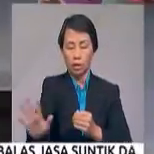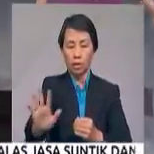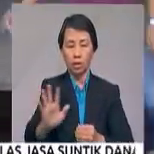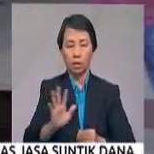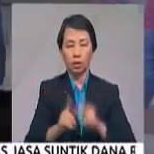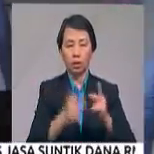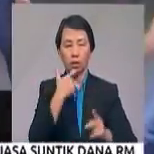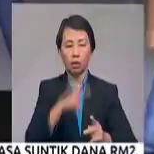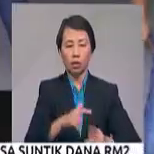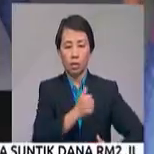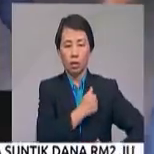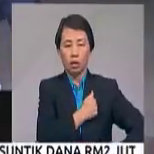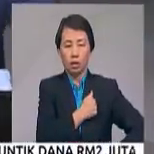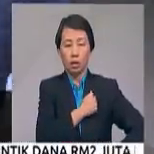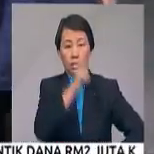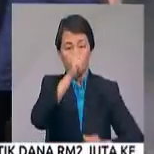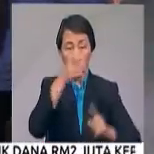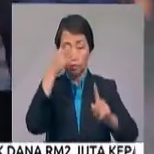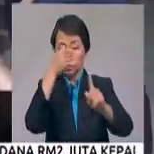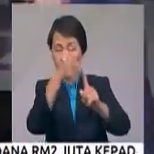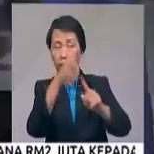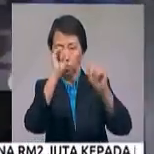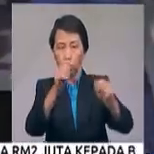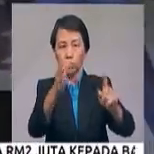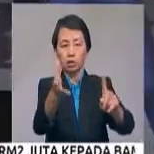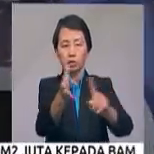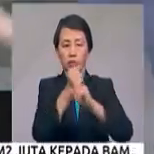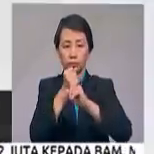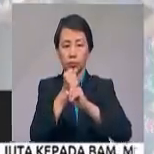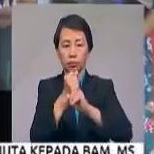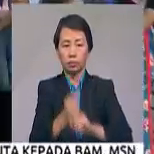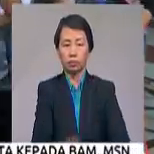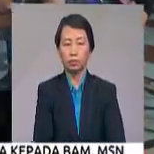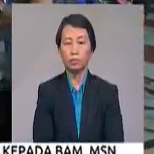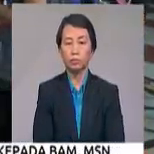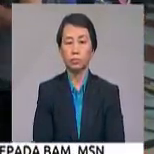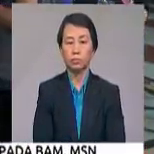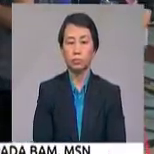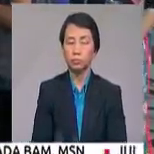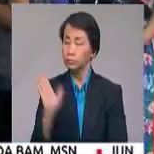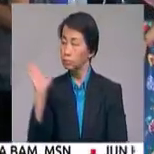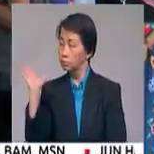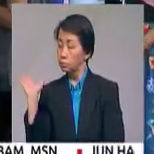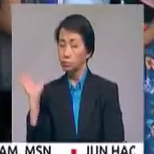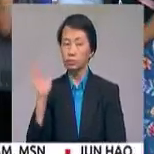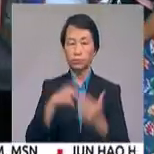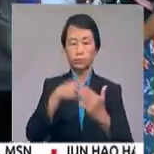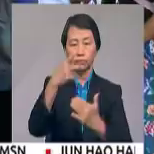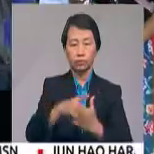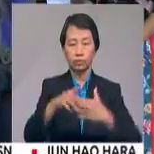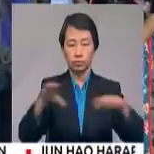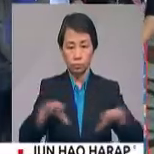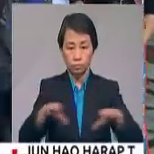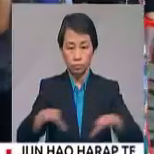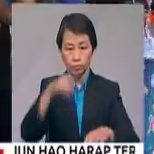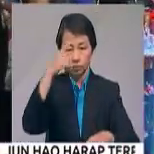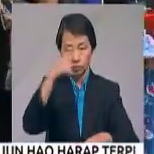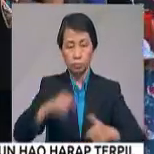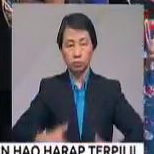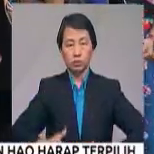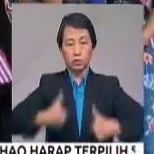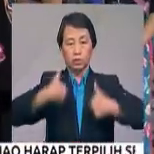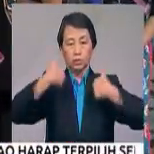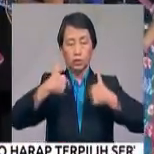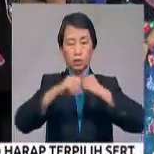ATM bagi memastikan sasaran dapat dicapai. Ini adalah antara program yang dijalankan bagi menghidupkan